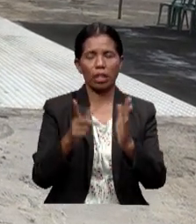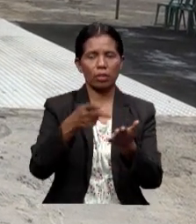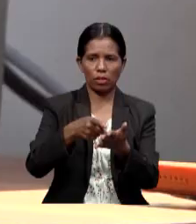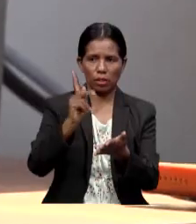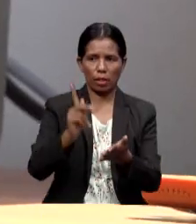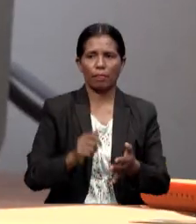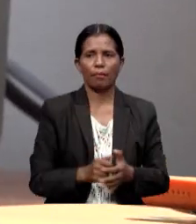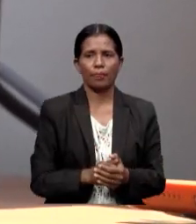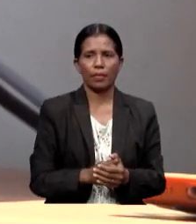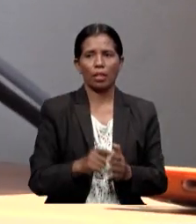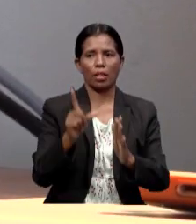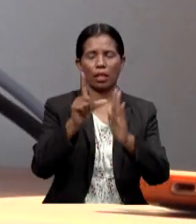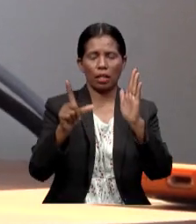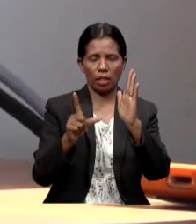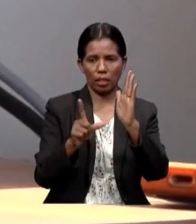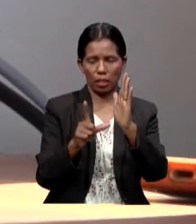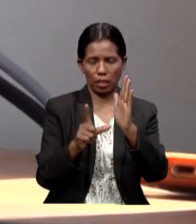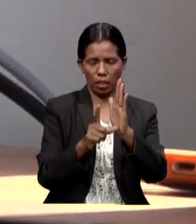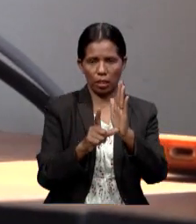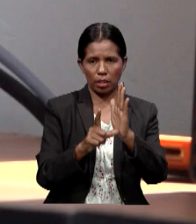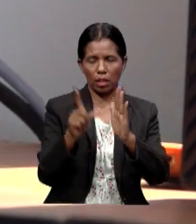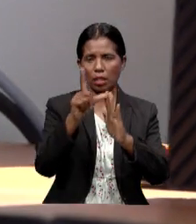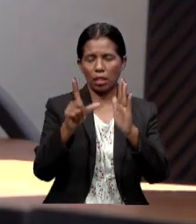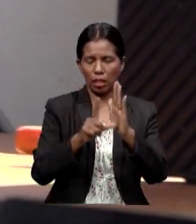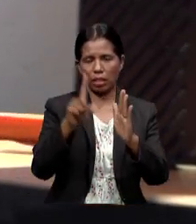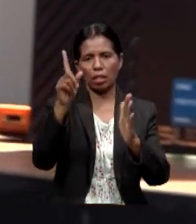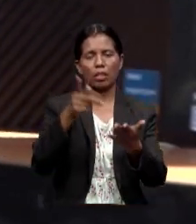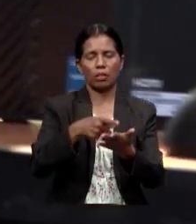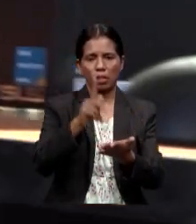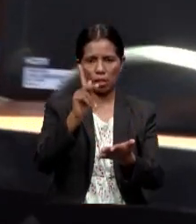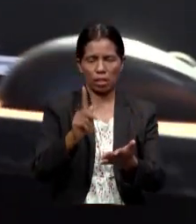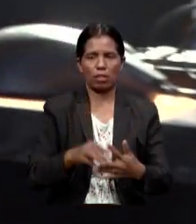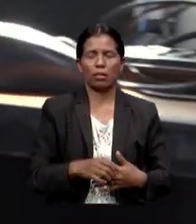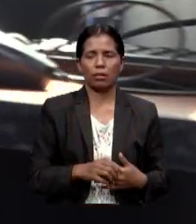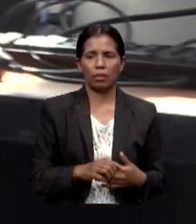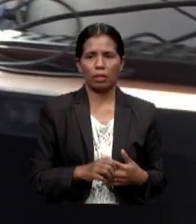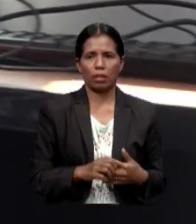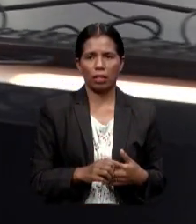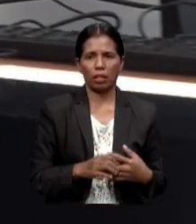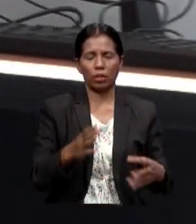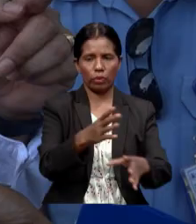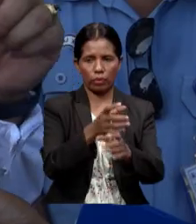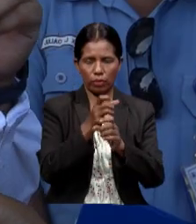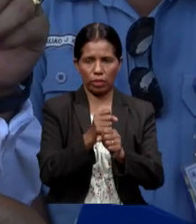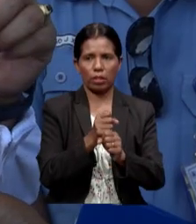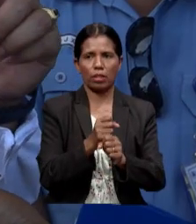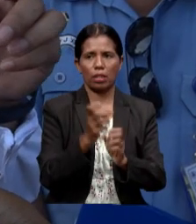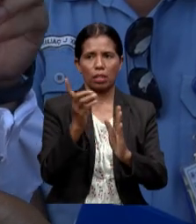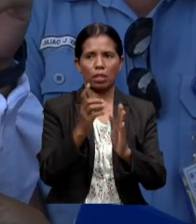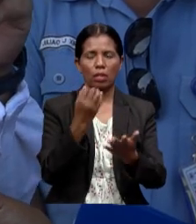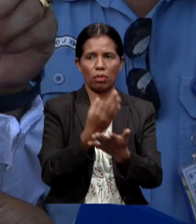Eu repete, decreto leída para tarifa para estabelecer recolha,